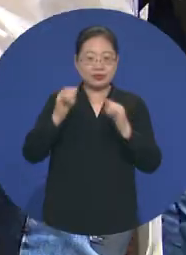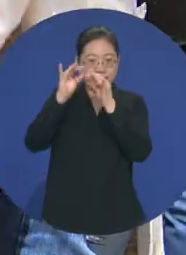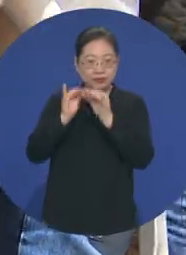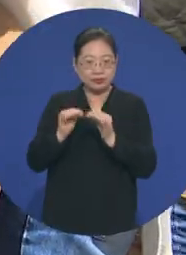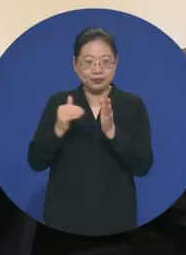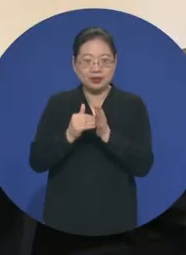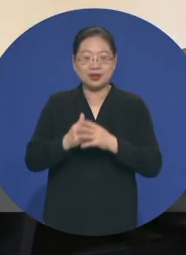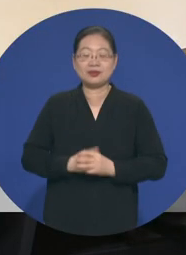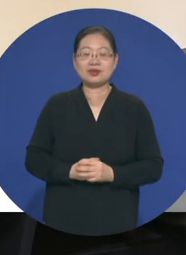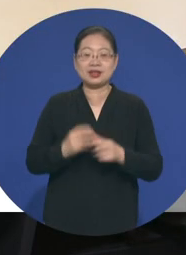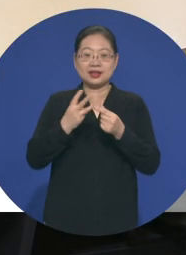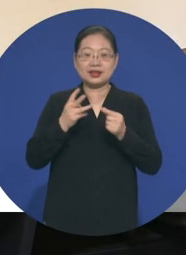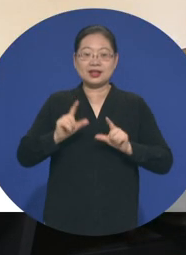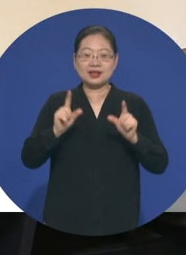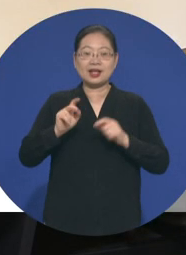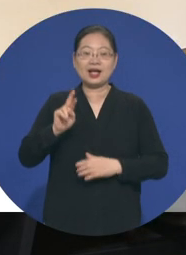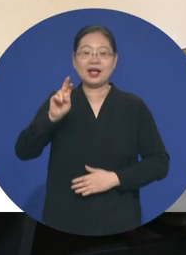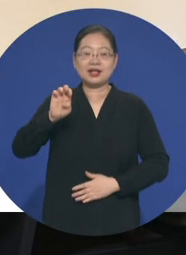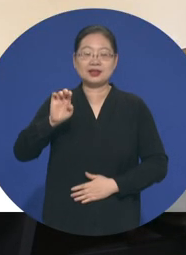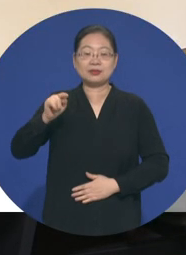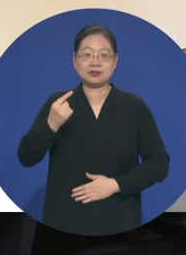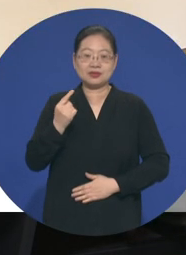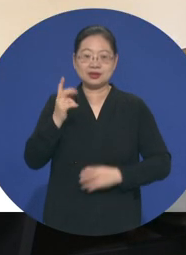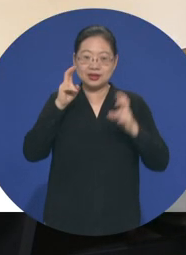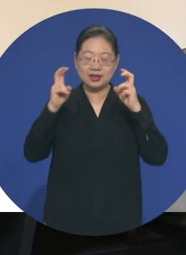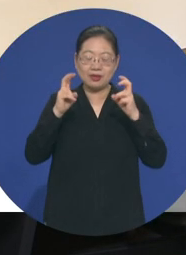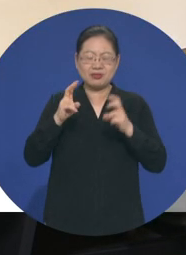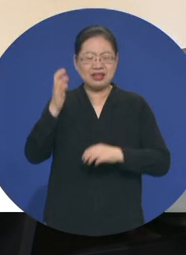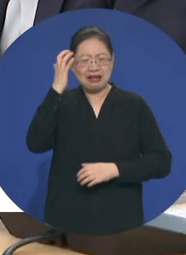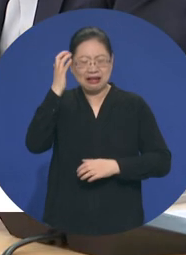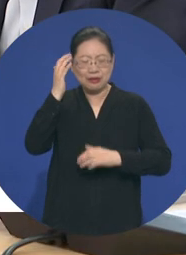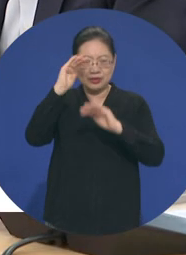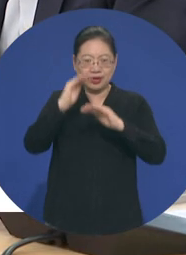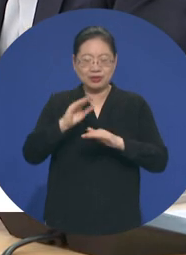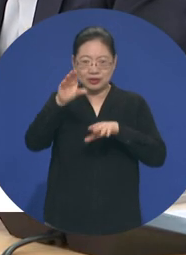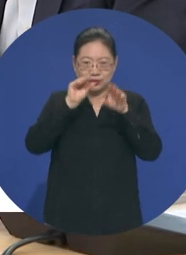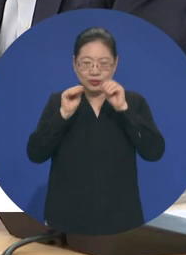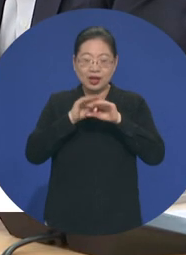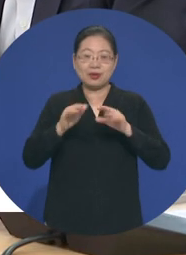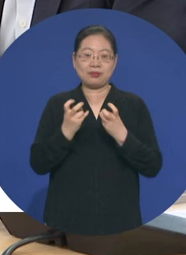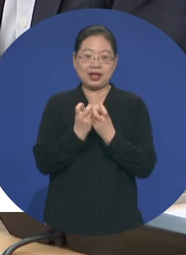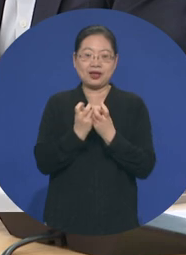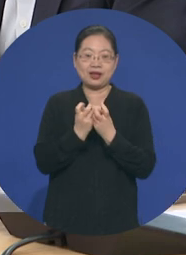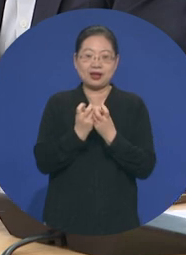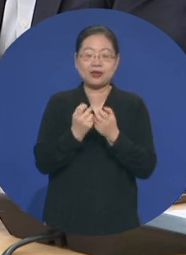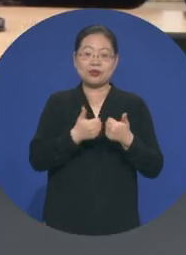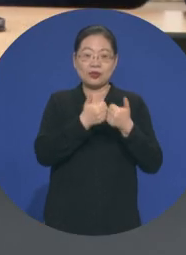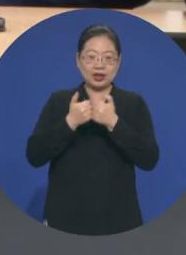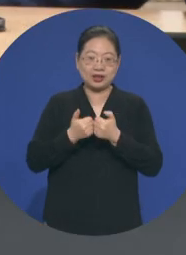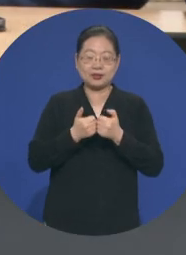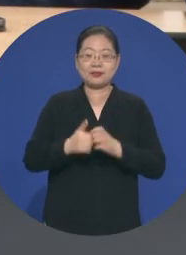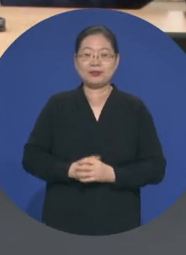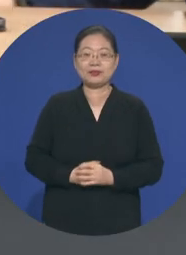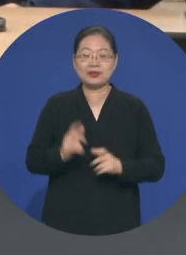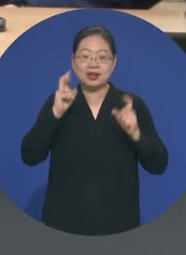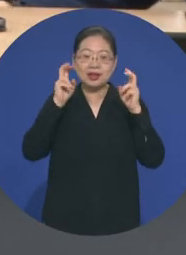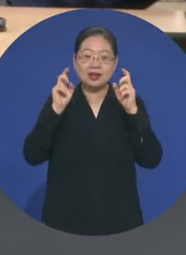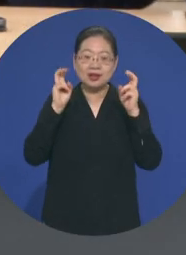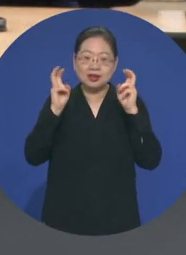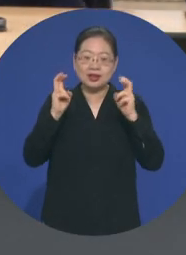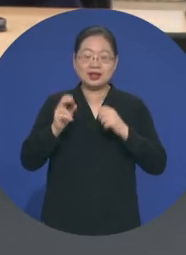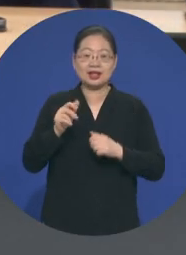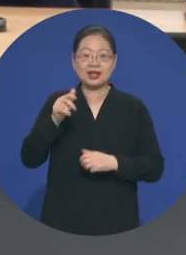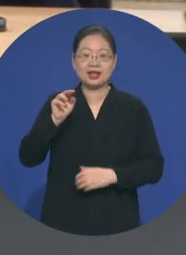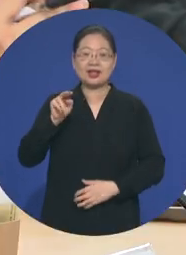이끌어냈습니다. 셋째 날은 아리베 기업의 애로사항을 듣고 해결 방안을 논의하는 자리가 마련됐습니다.